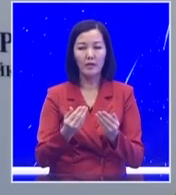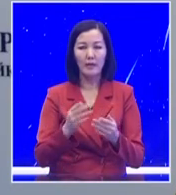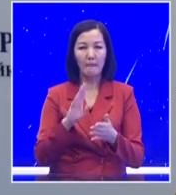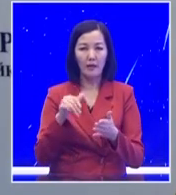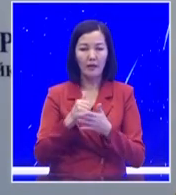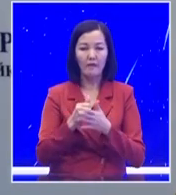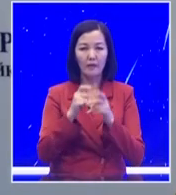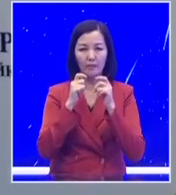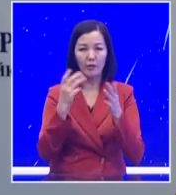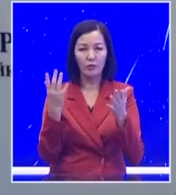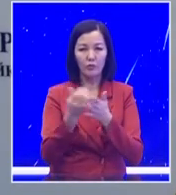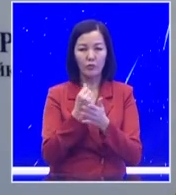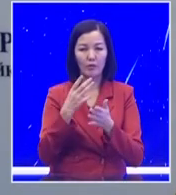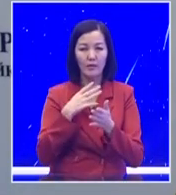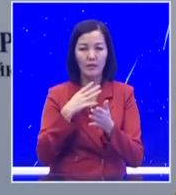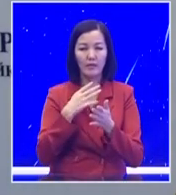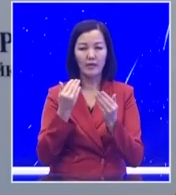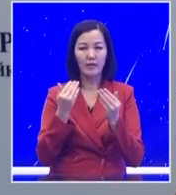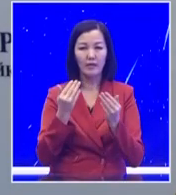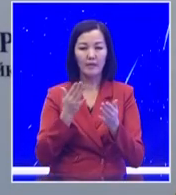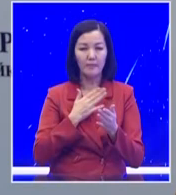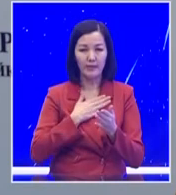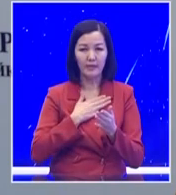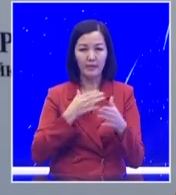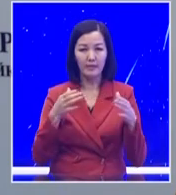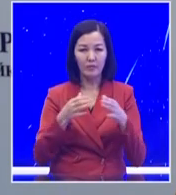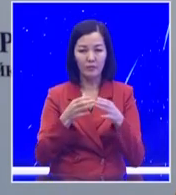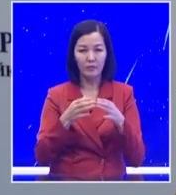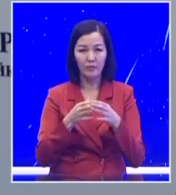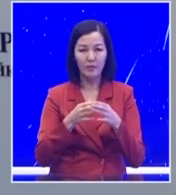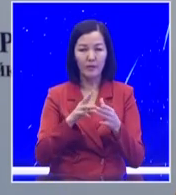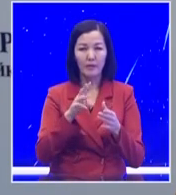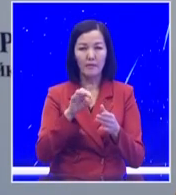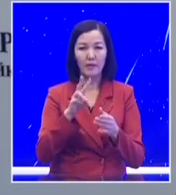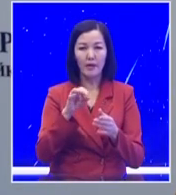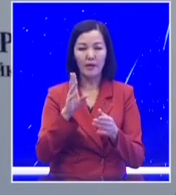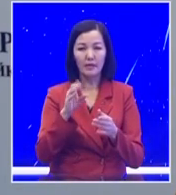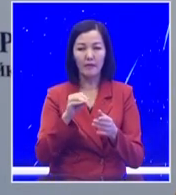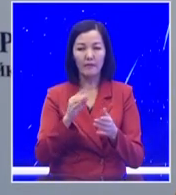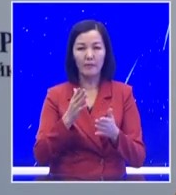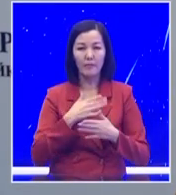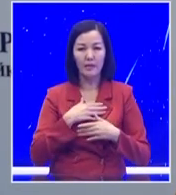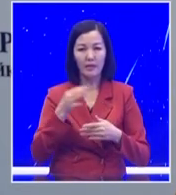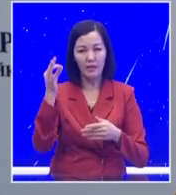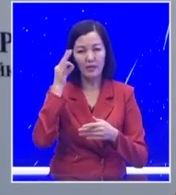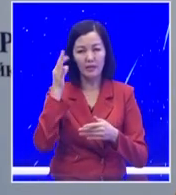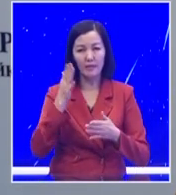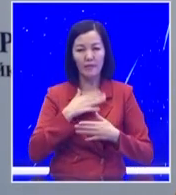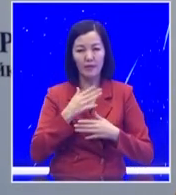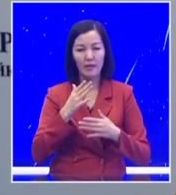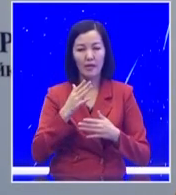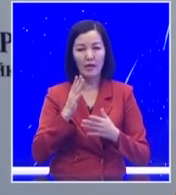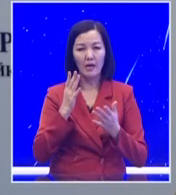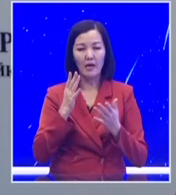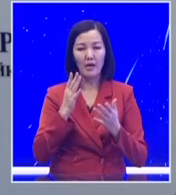жүлдені алдық. Енді біз Мұқағали Мақатаевтың «Есіңе мен алғайсың» деген сөзіне жазылған ән, және